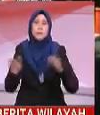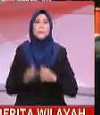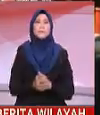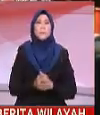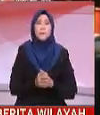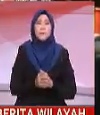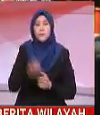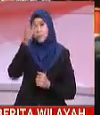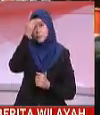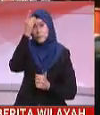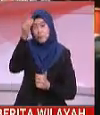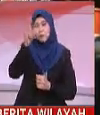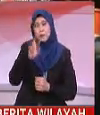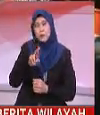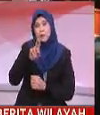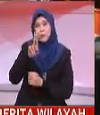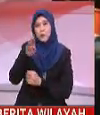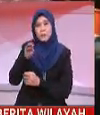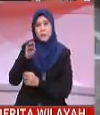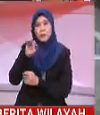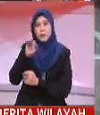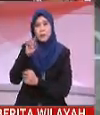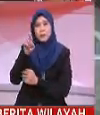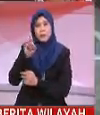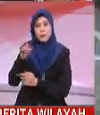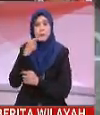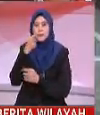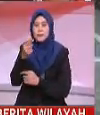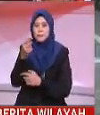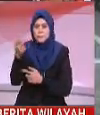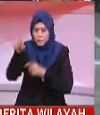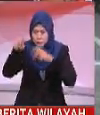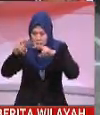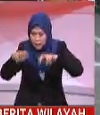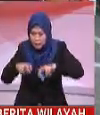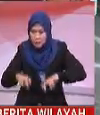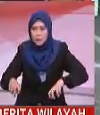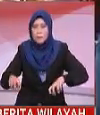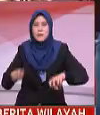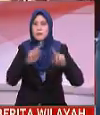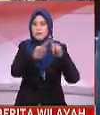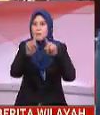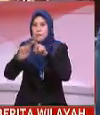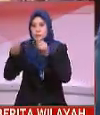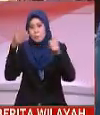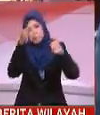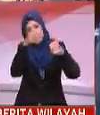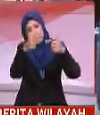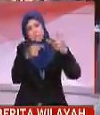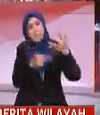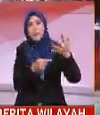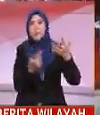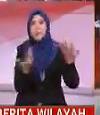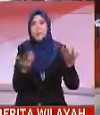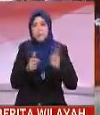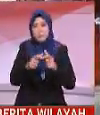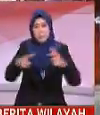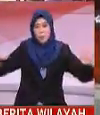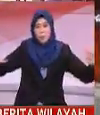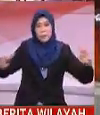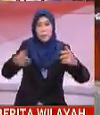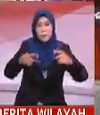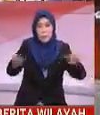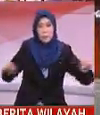Jelas Datuk Rumaizi, ia bagi membolehkan pihaknya membuat penelitian mengambil kira pelbagai aspek termasuk keluasan